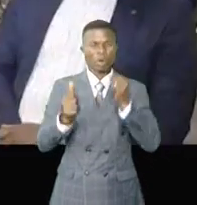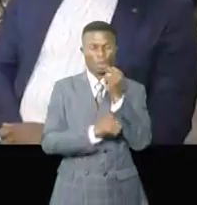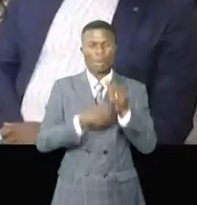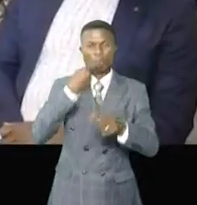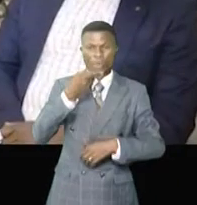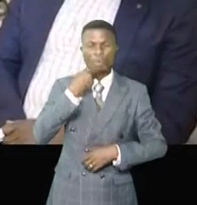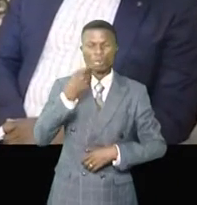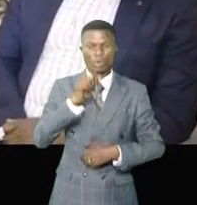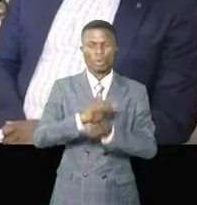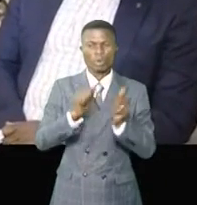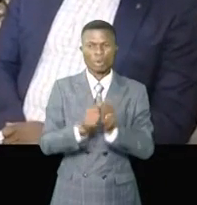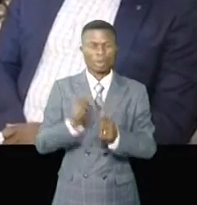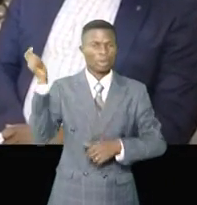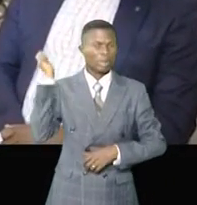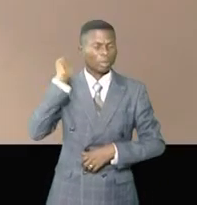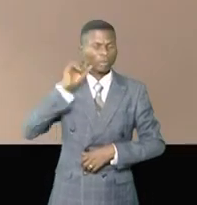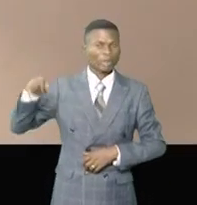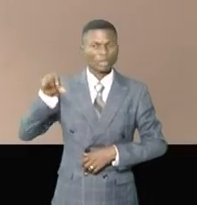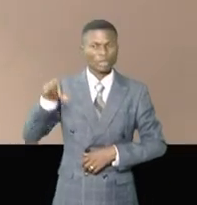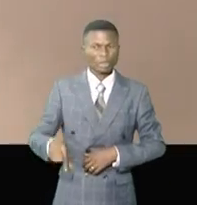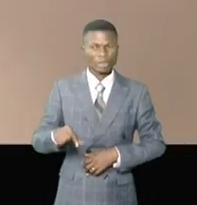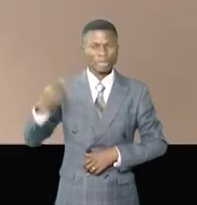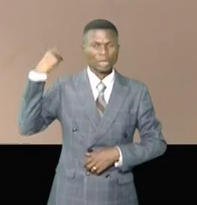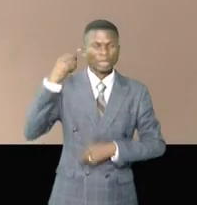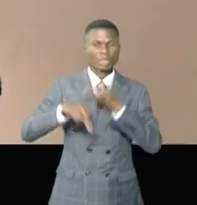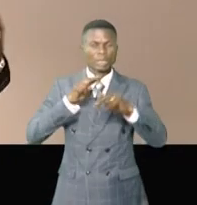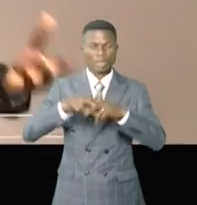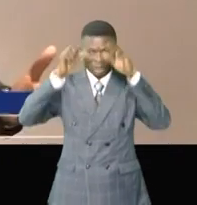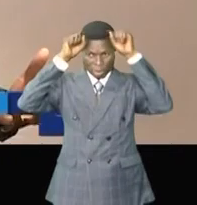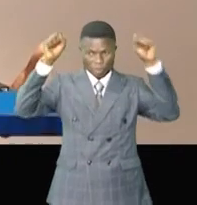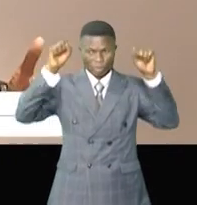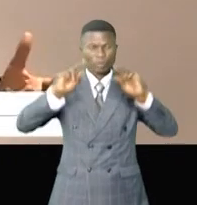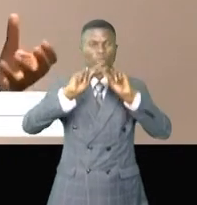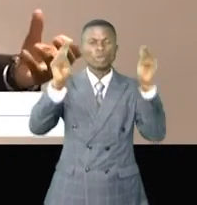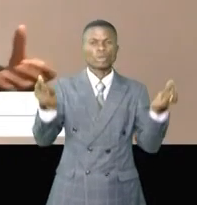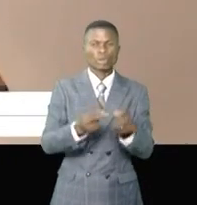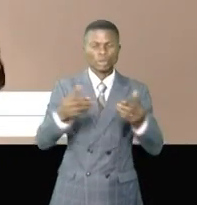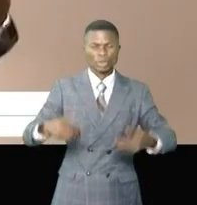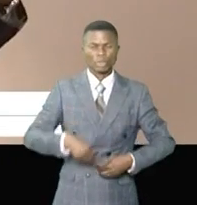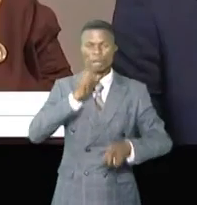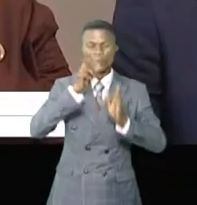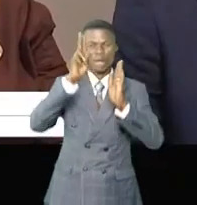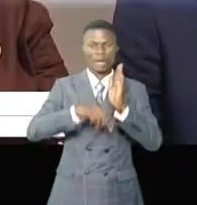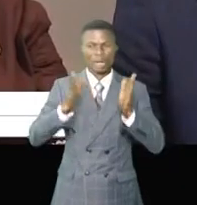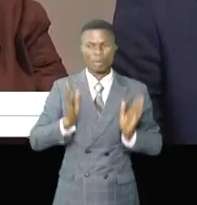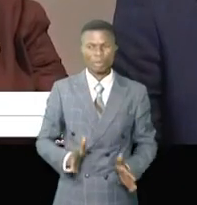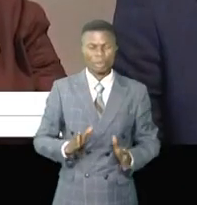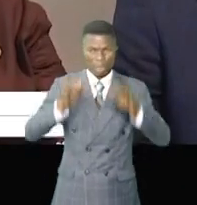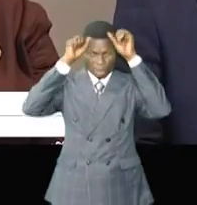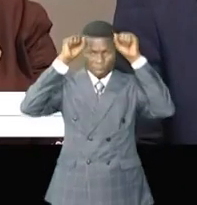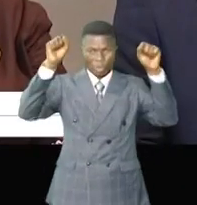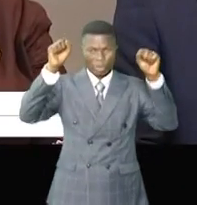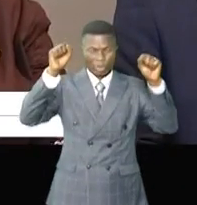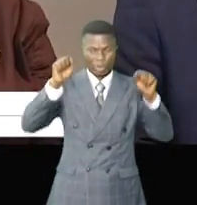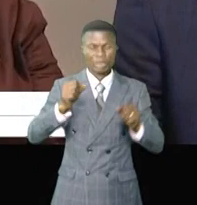cas du professeur Jacques Joly, député national et président du réseau de jeunes parlementaires. Le chef de l'État a